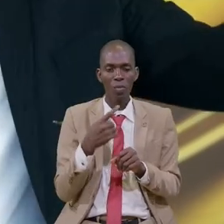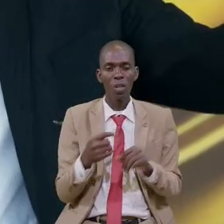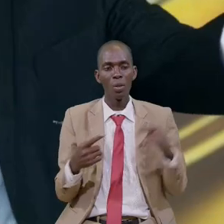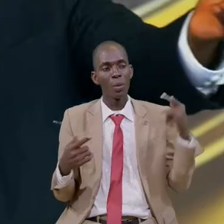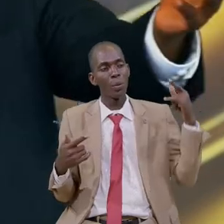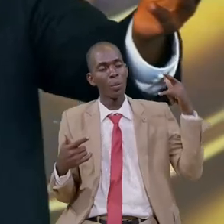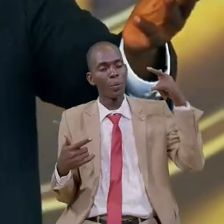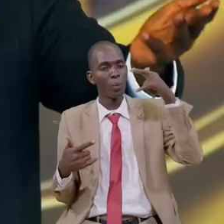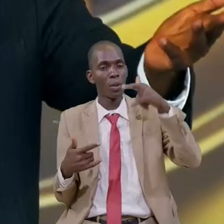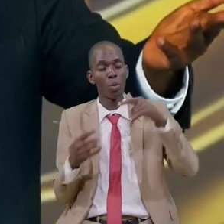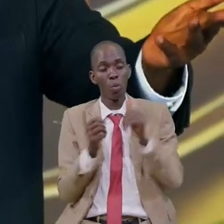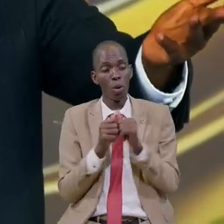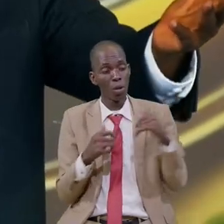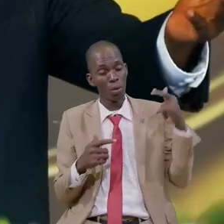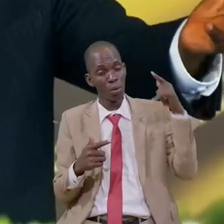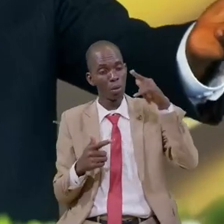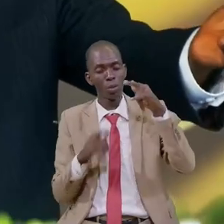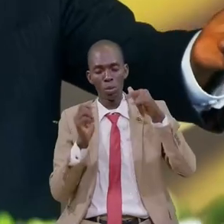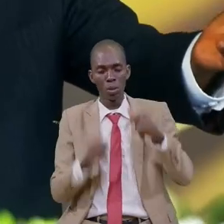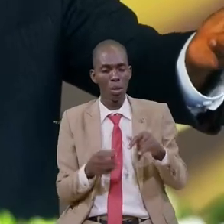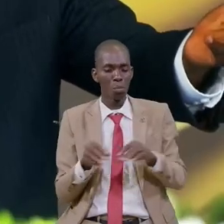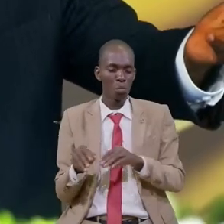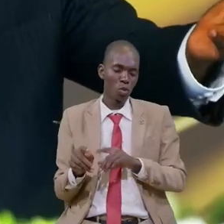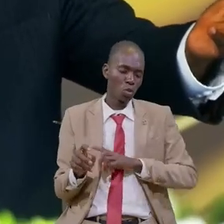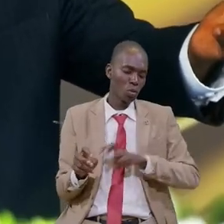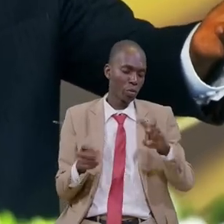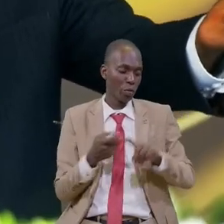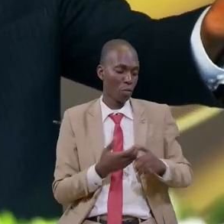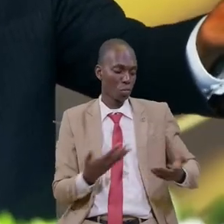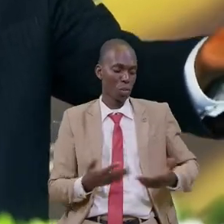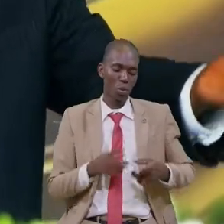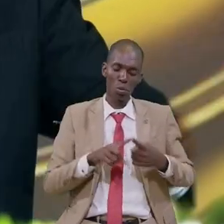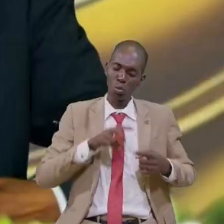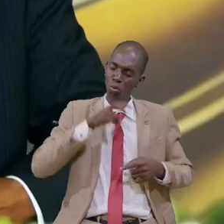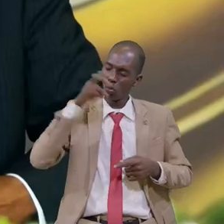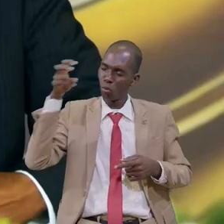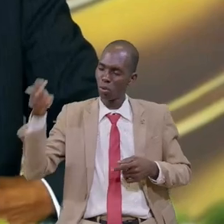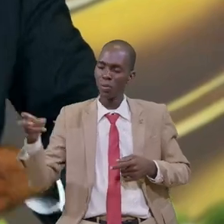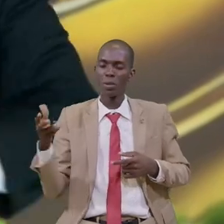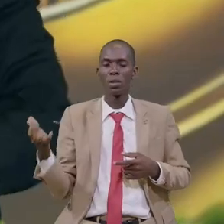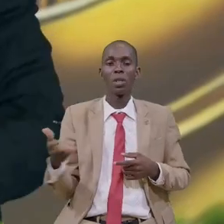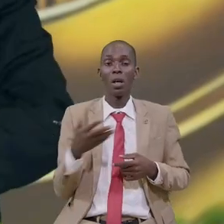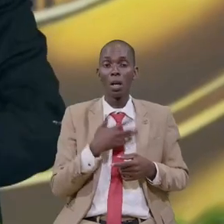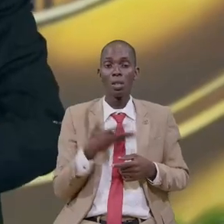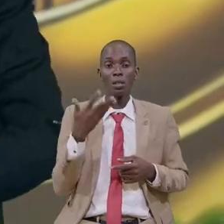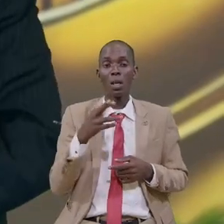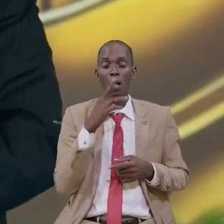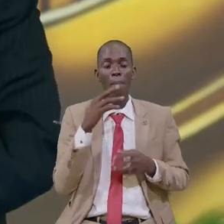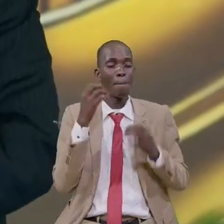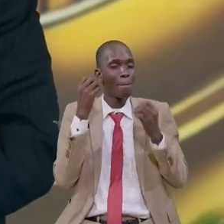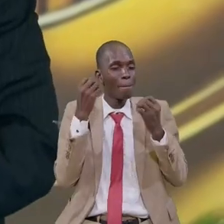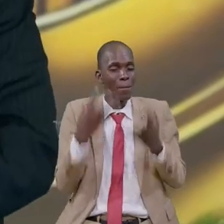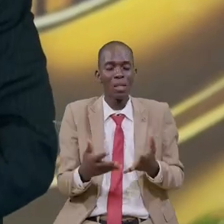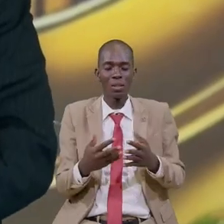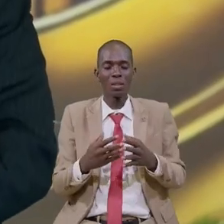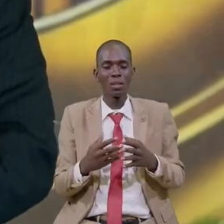veux quitter ici pour aller là-bas. Et il y a beaucoup de montagnes qui sont sur la voie. Tu